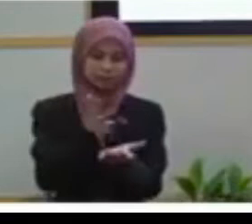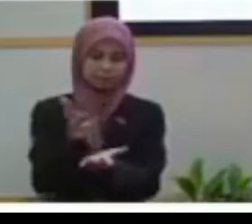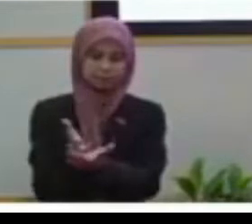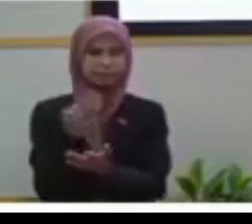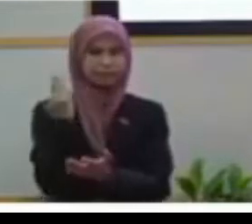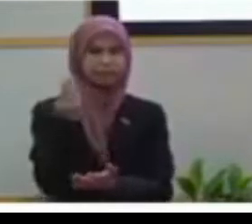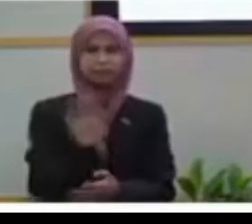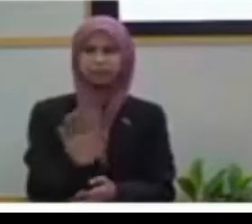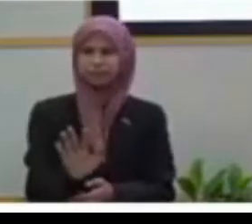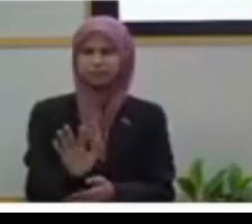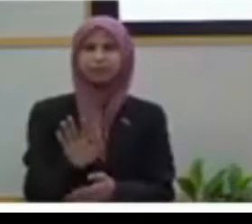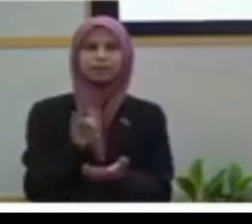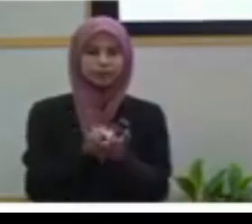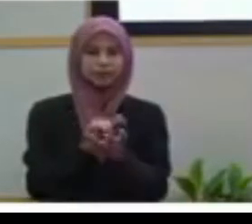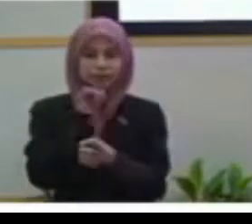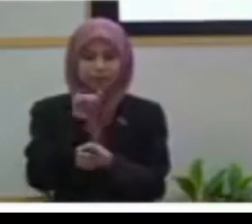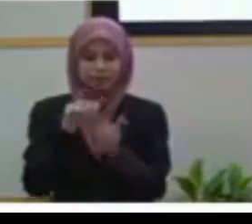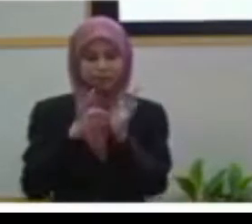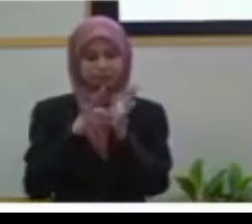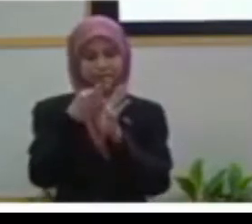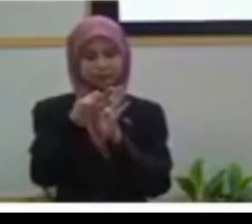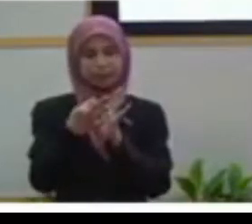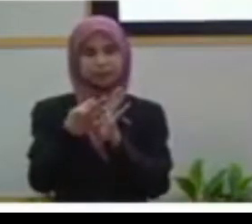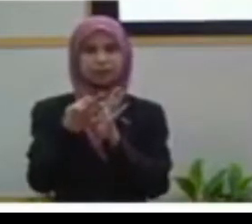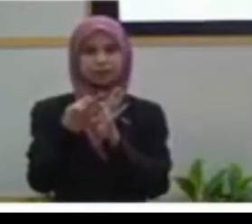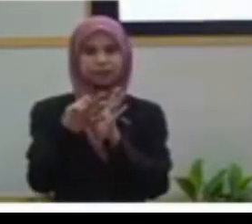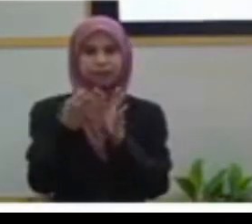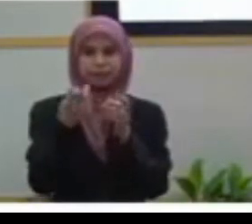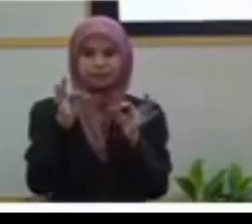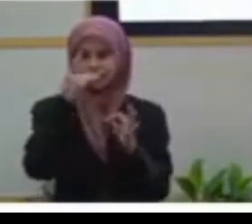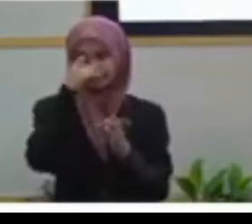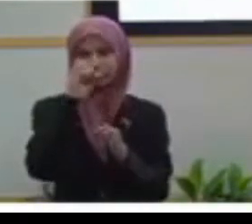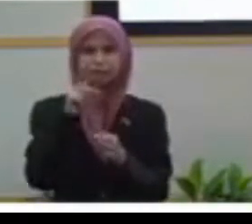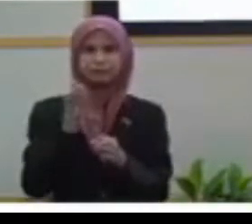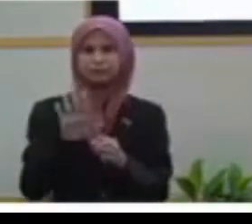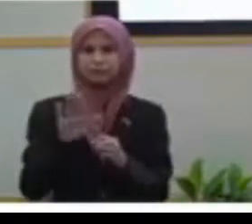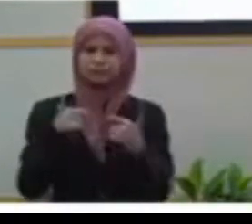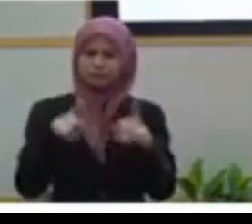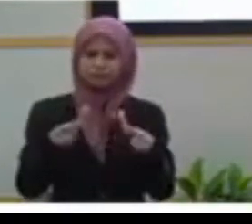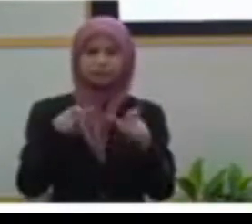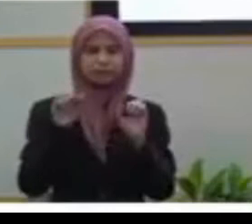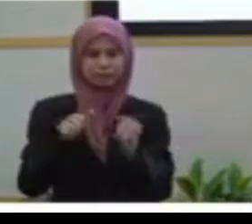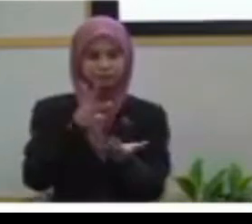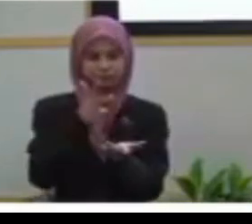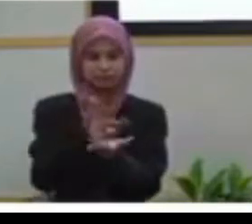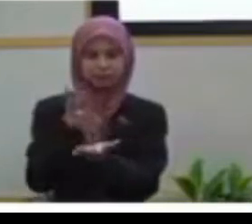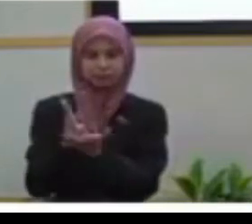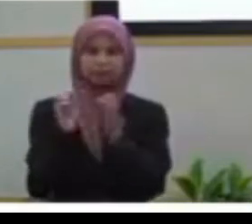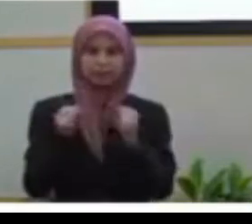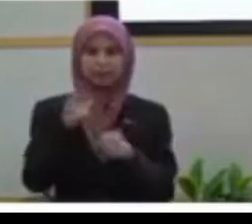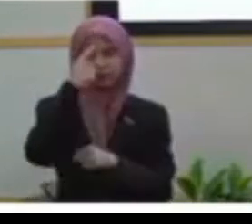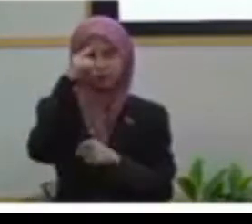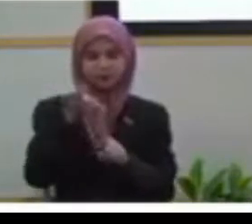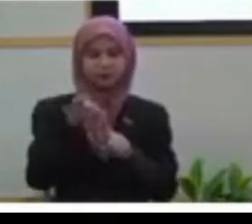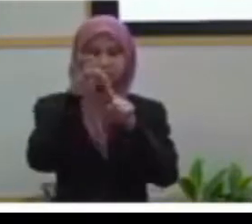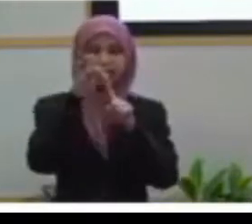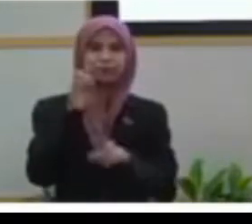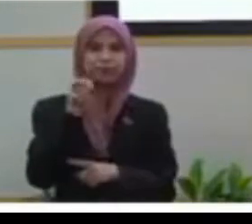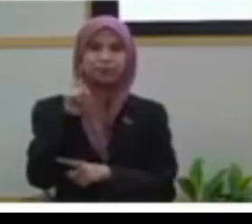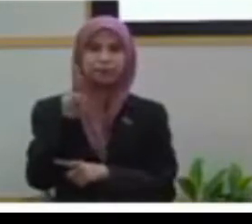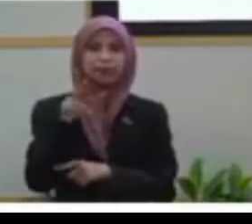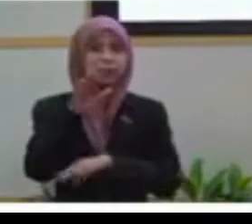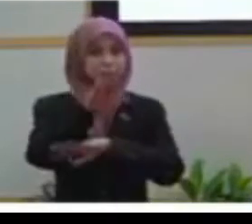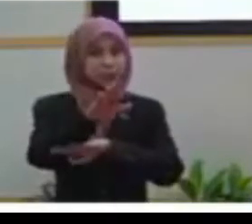kereta biasa yang bukan stiker OKU, yang bukan tempat letak OKU. Oleh itu, pada petang ini saya